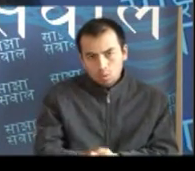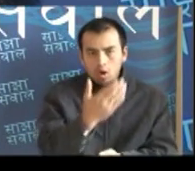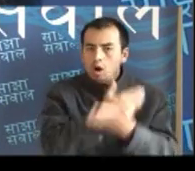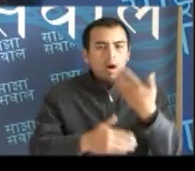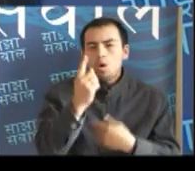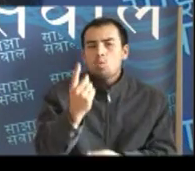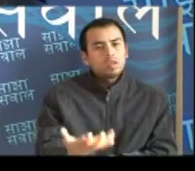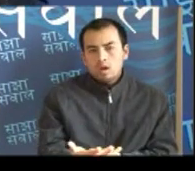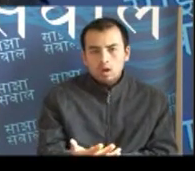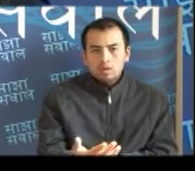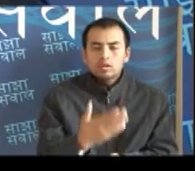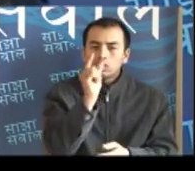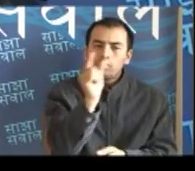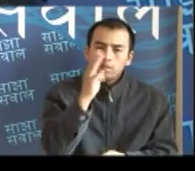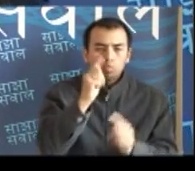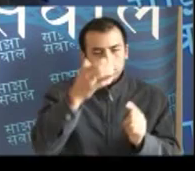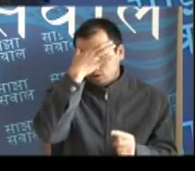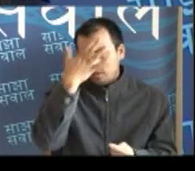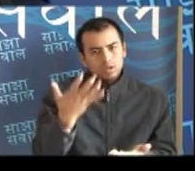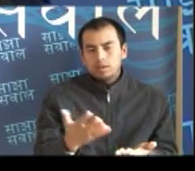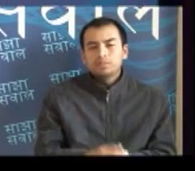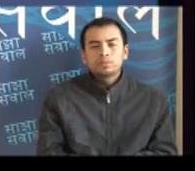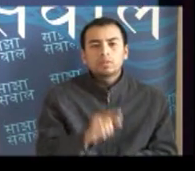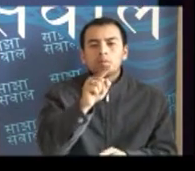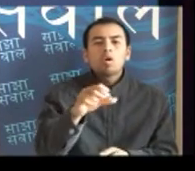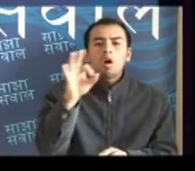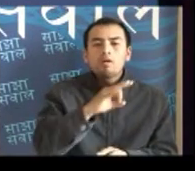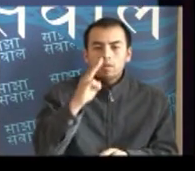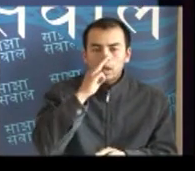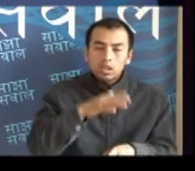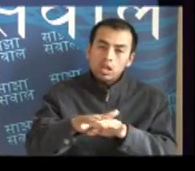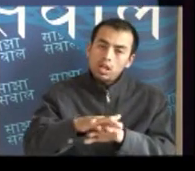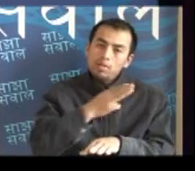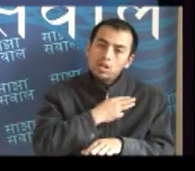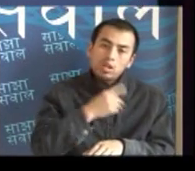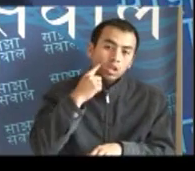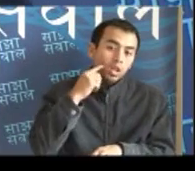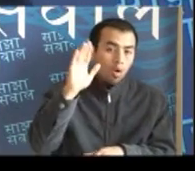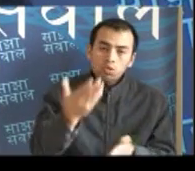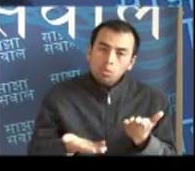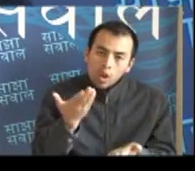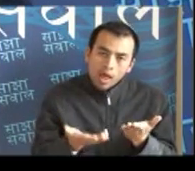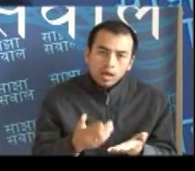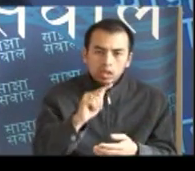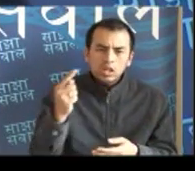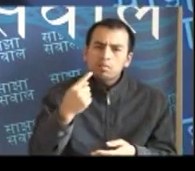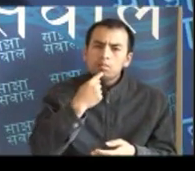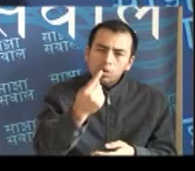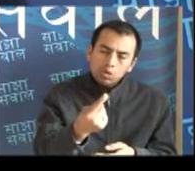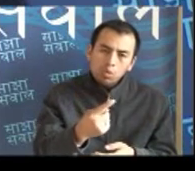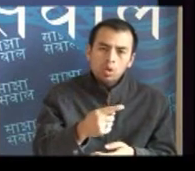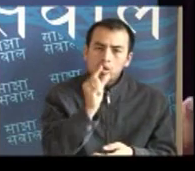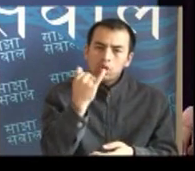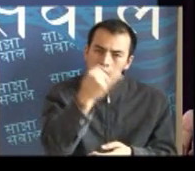अपाङ्ग होइन, त्यही शब्दमा चाहिँ कुनै छैन। तपाईँको कार्यालयमा त अब प्रशस्तै मान्छे पक्कै आउला नि दैनिक, उनीहरूले केही भन्दाखेरि तपाईँलाई